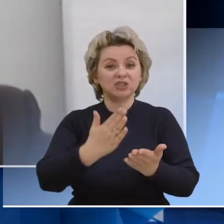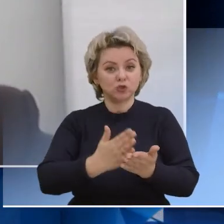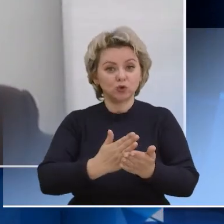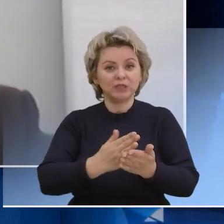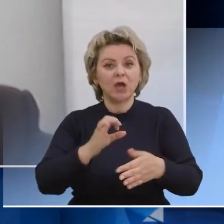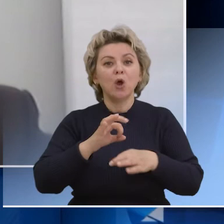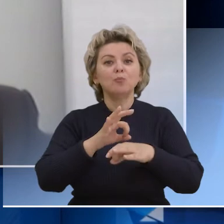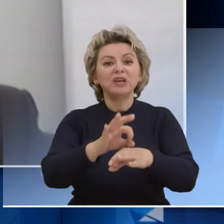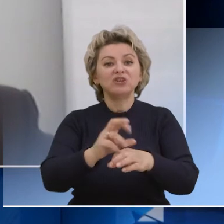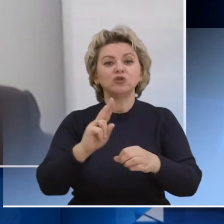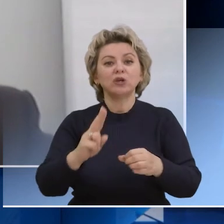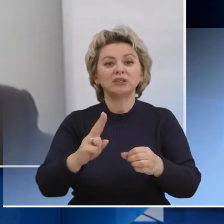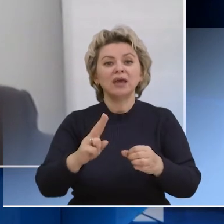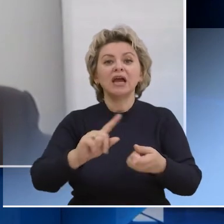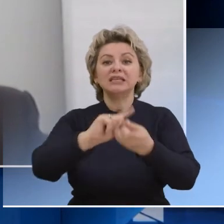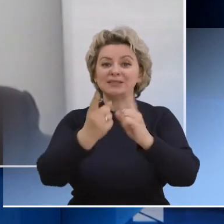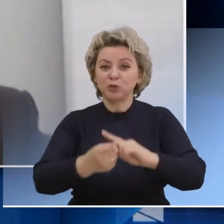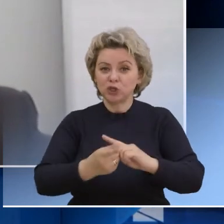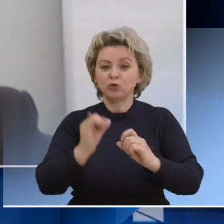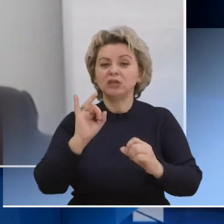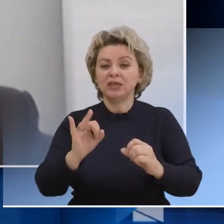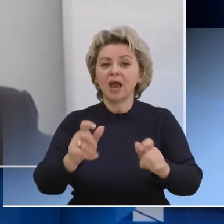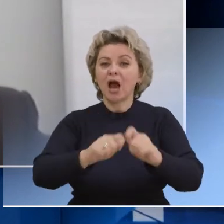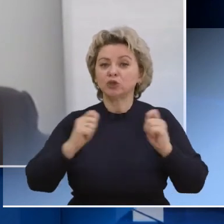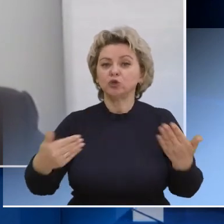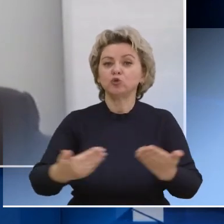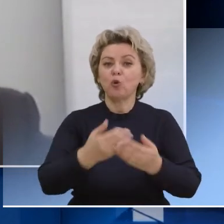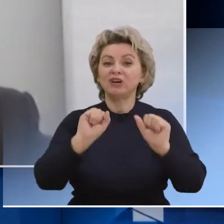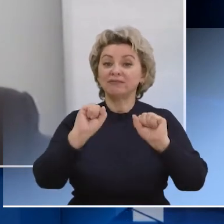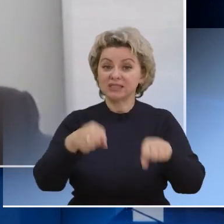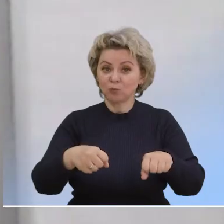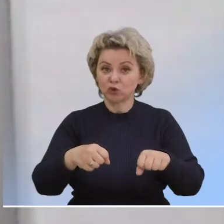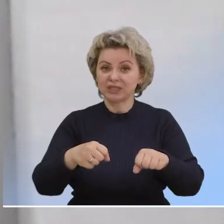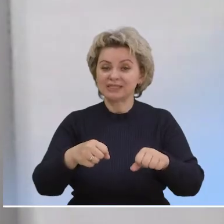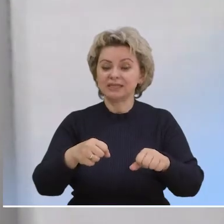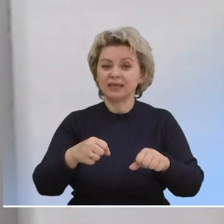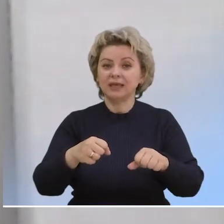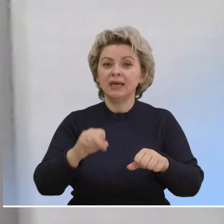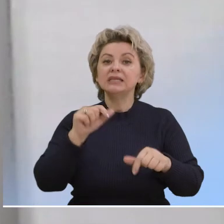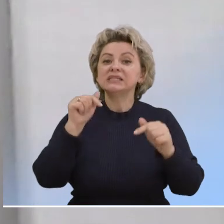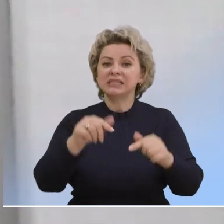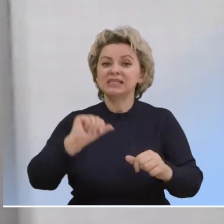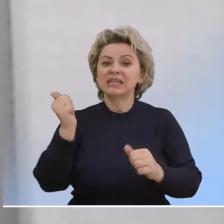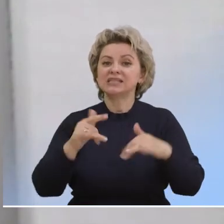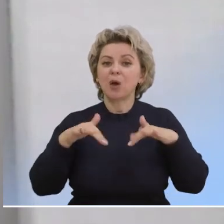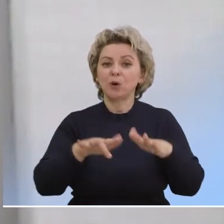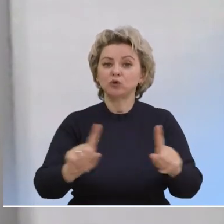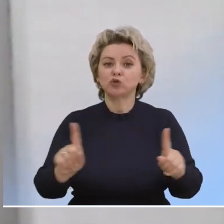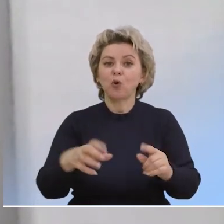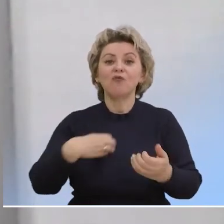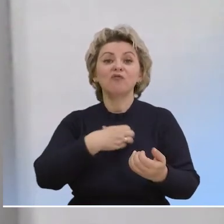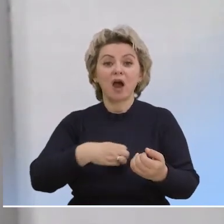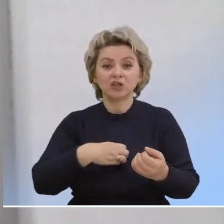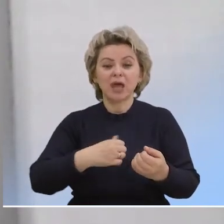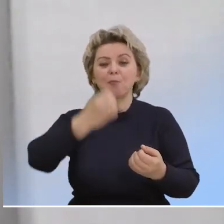инструмента, приведет, конечно же, к трансформации и открытию новых возможностей. И здесь, на самом-то деле, что